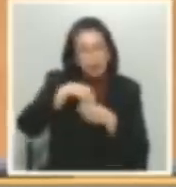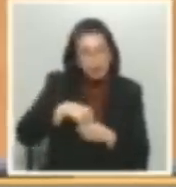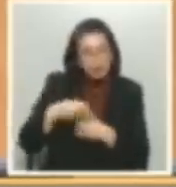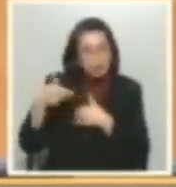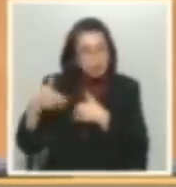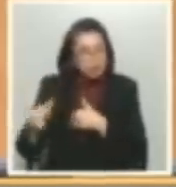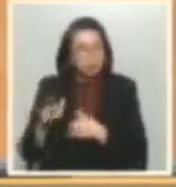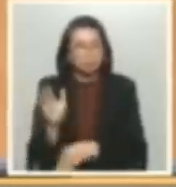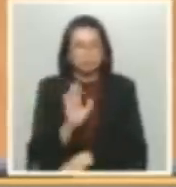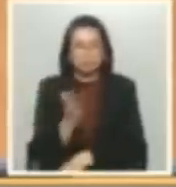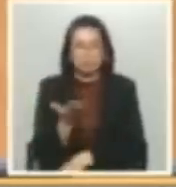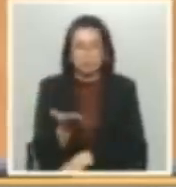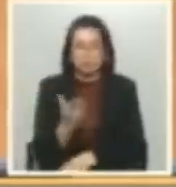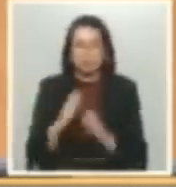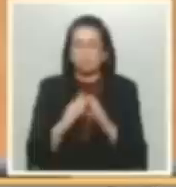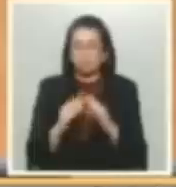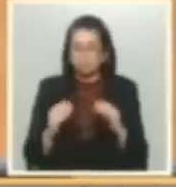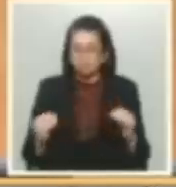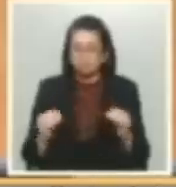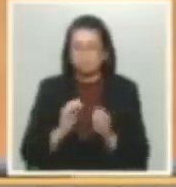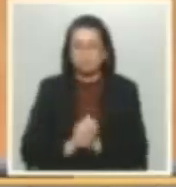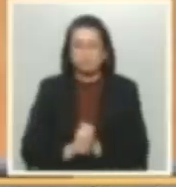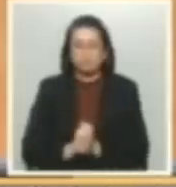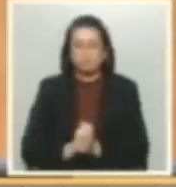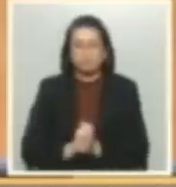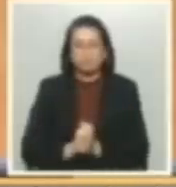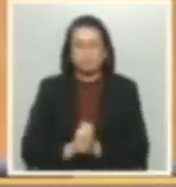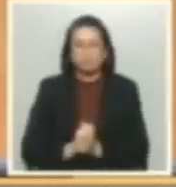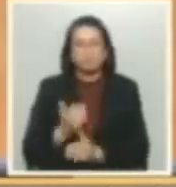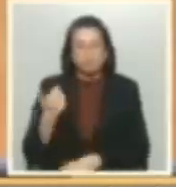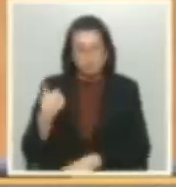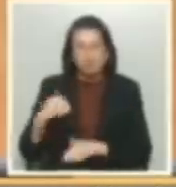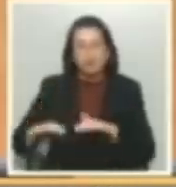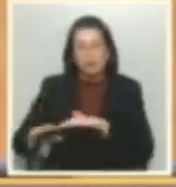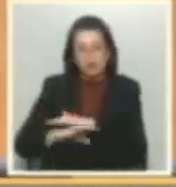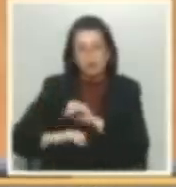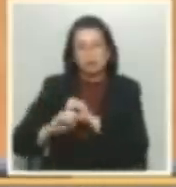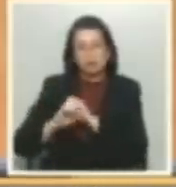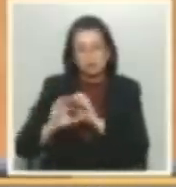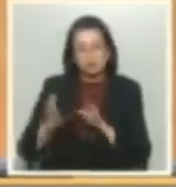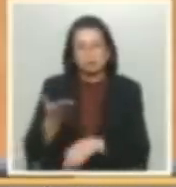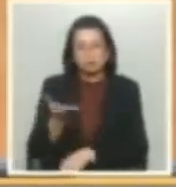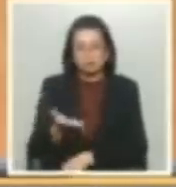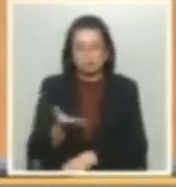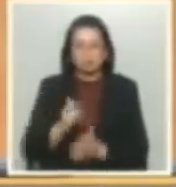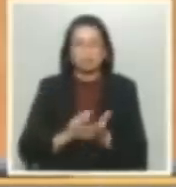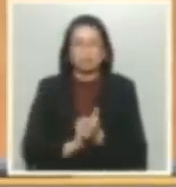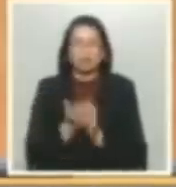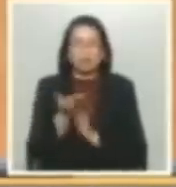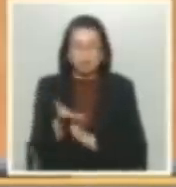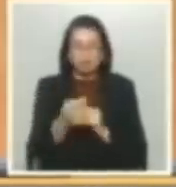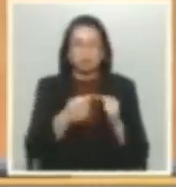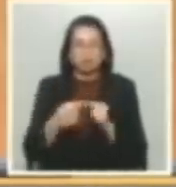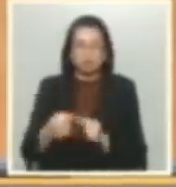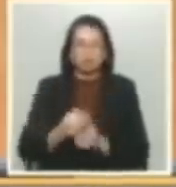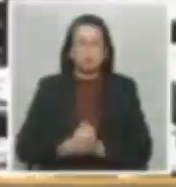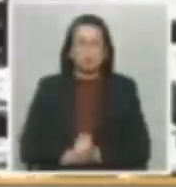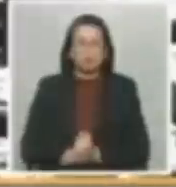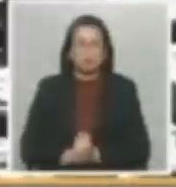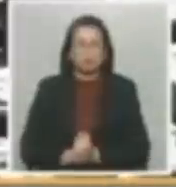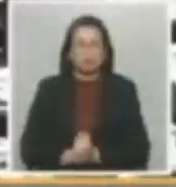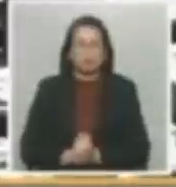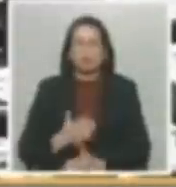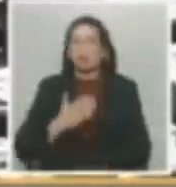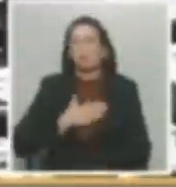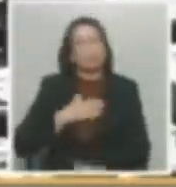ามนะครับไม่อยากให้กล่าวโดยไม่มีข้อเท็จจริงนะครับอ้าวเชิญท่านนวัตต่อครับ ผมถ